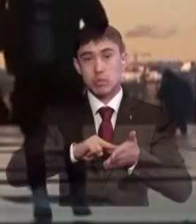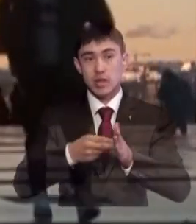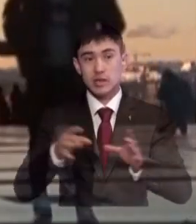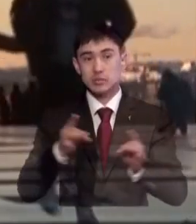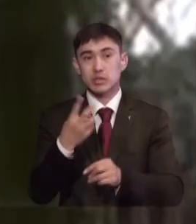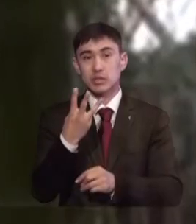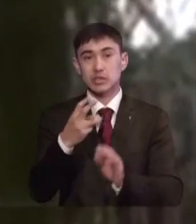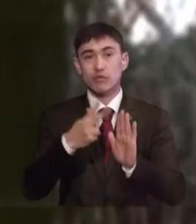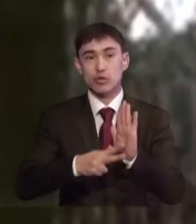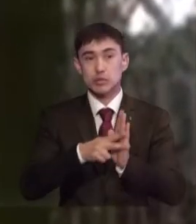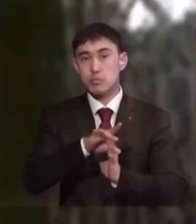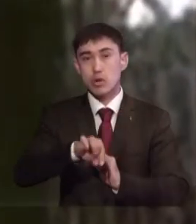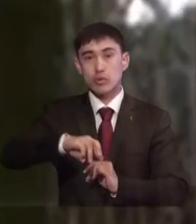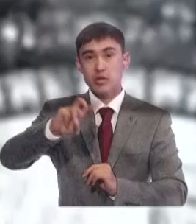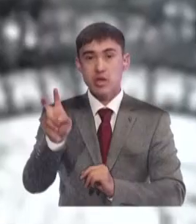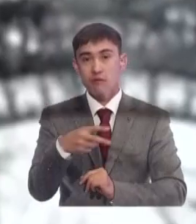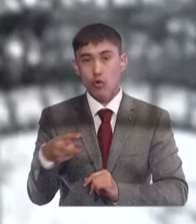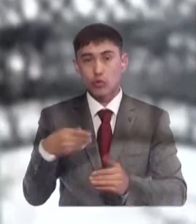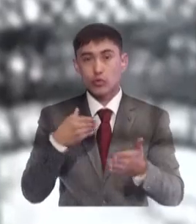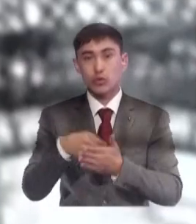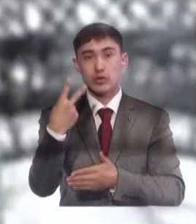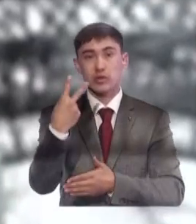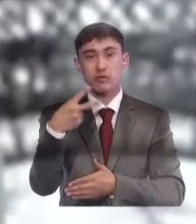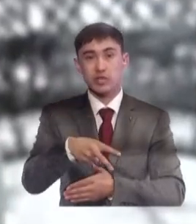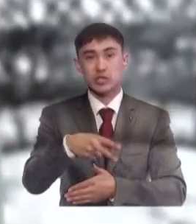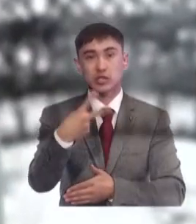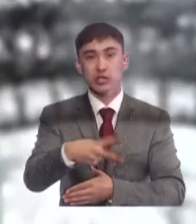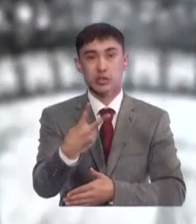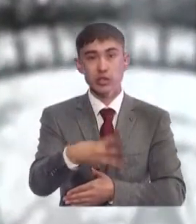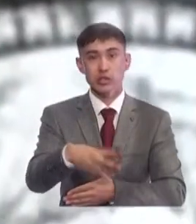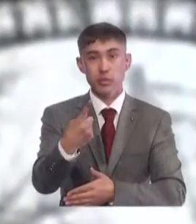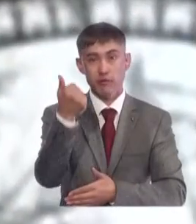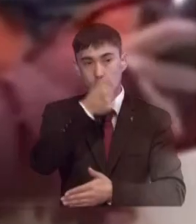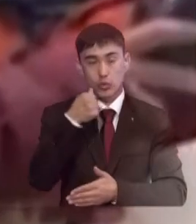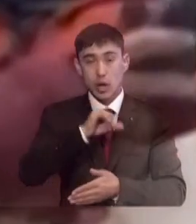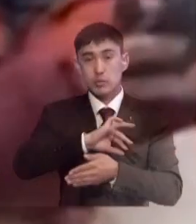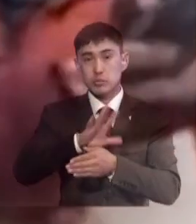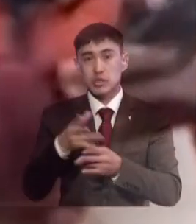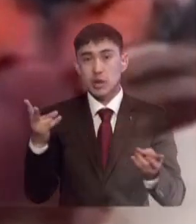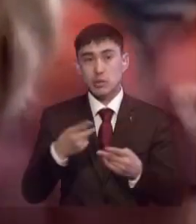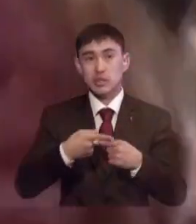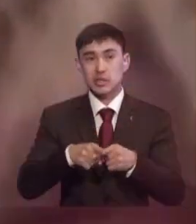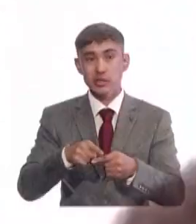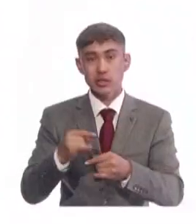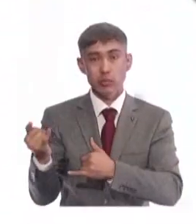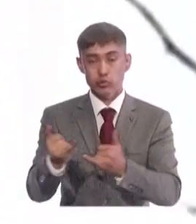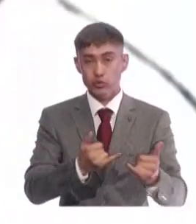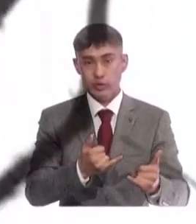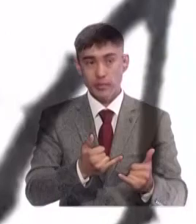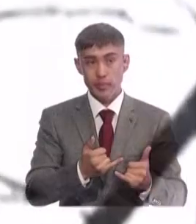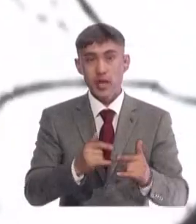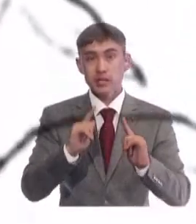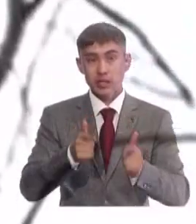размером 380 миллионов евро до 2031 года, который обеспечит необходимое техническое обслуживание. В